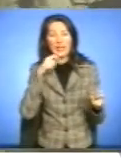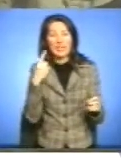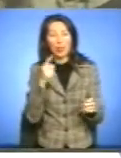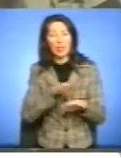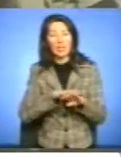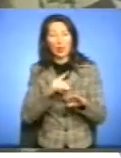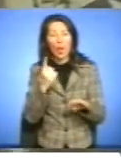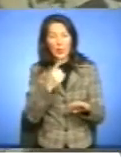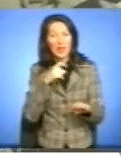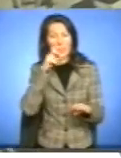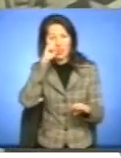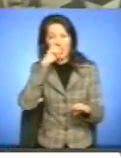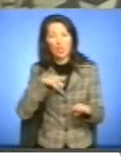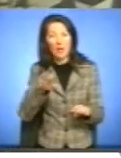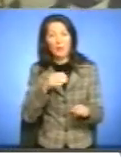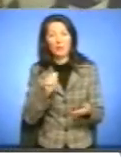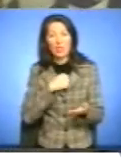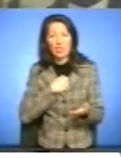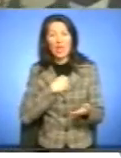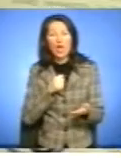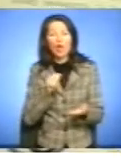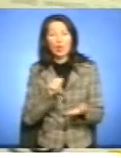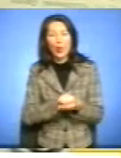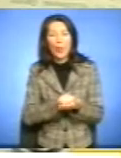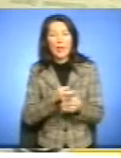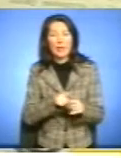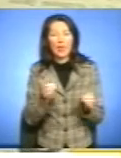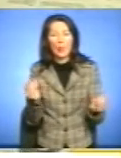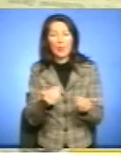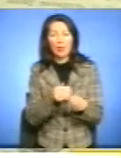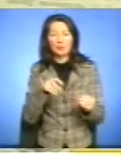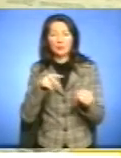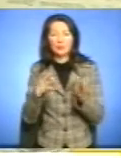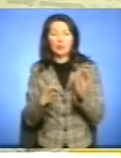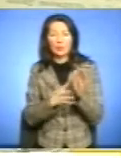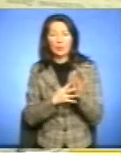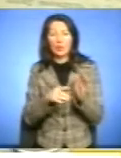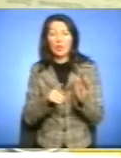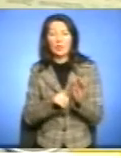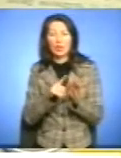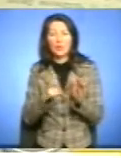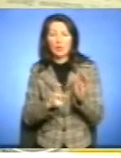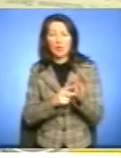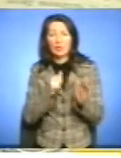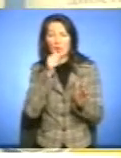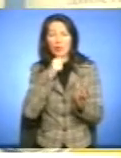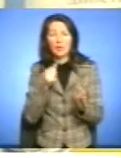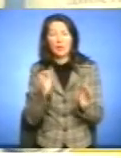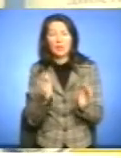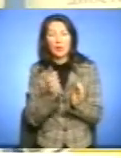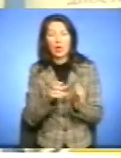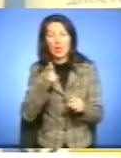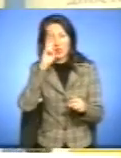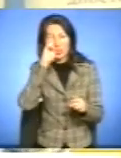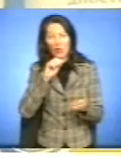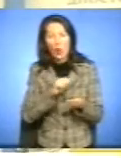На жаль, документи, які охоплюють період кінця 1918-го, початку 1919-х років, на зберіганні в Державному архіві області